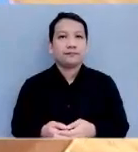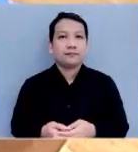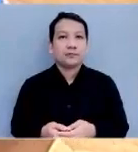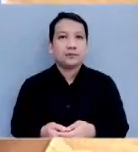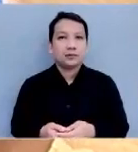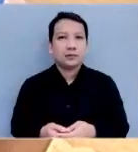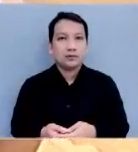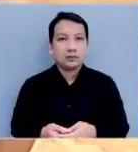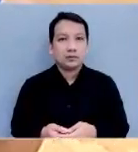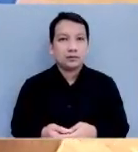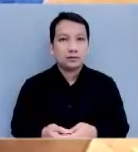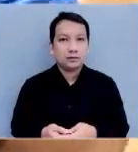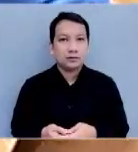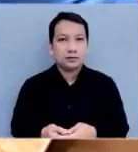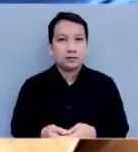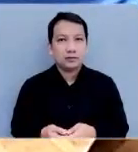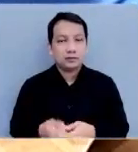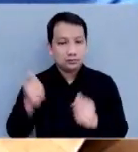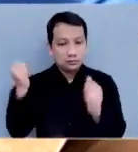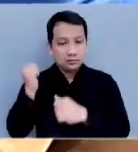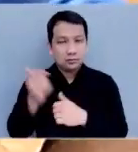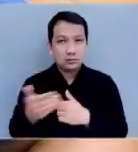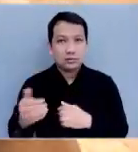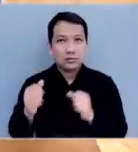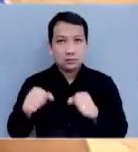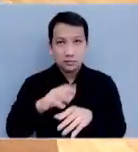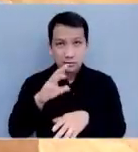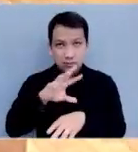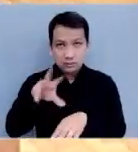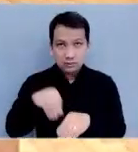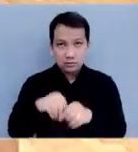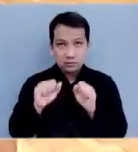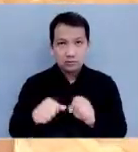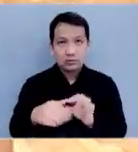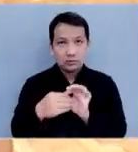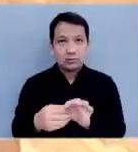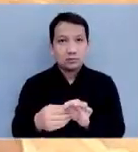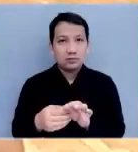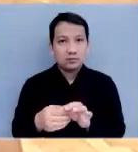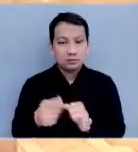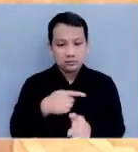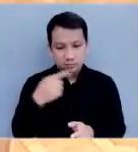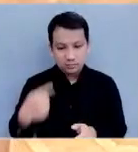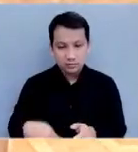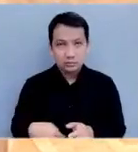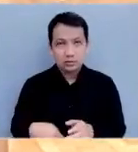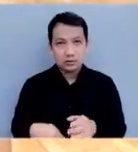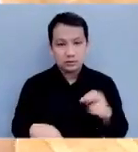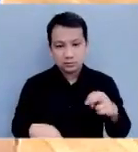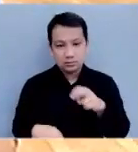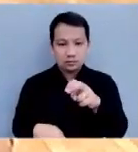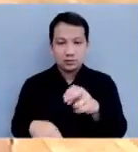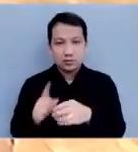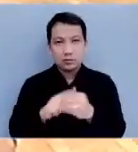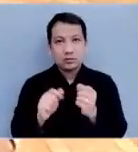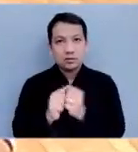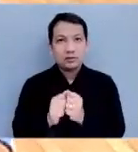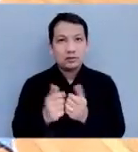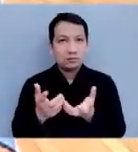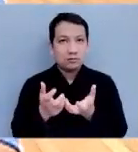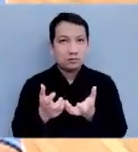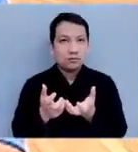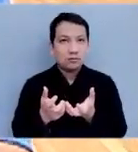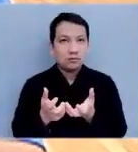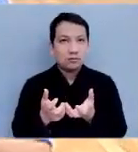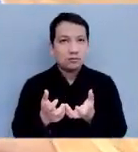and our hope is that they're able to join, that he's able to join us for the China trip, and you know, that's